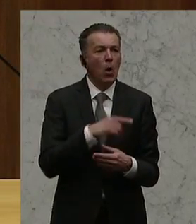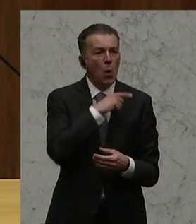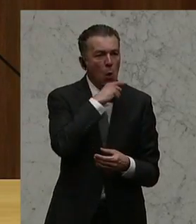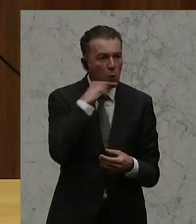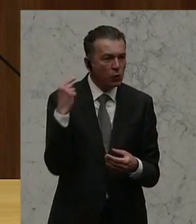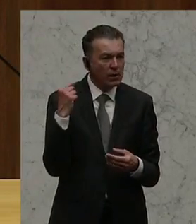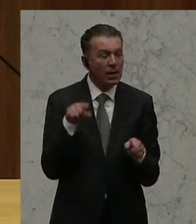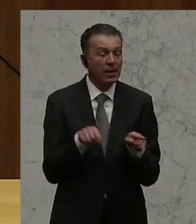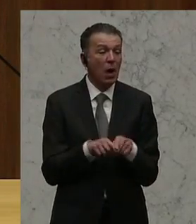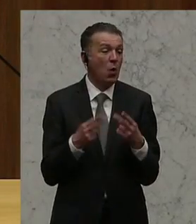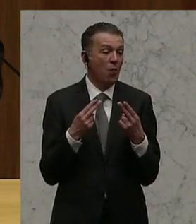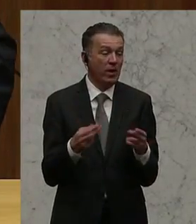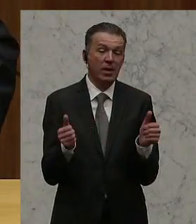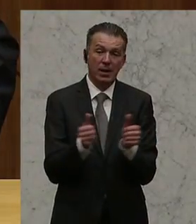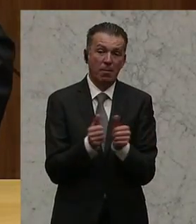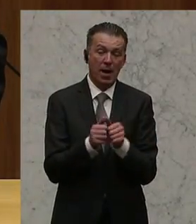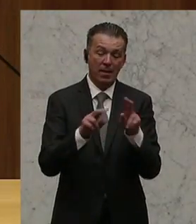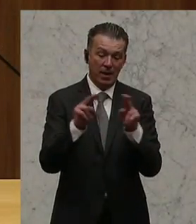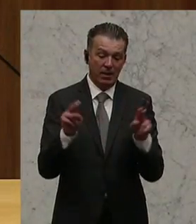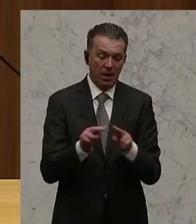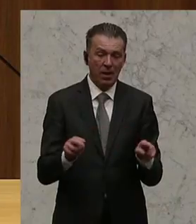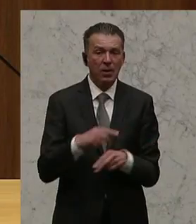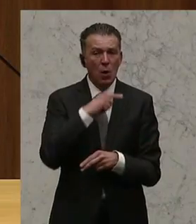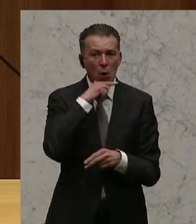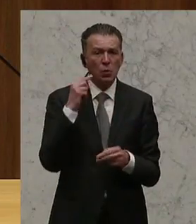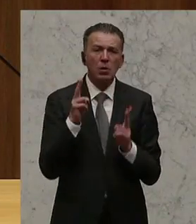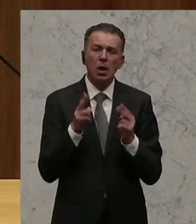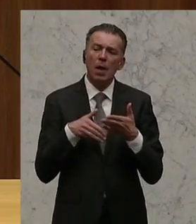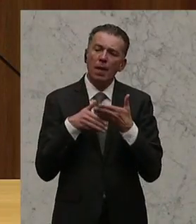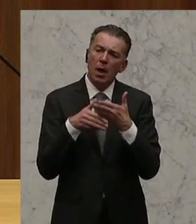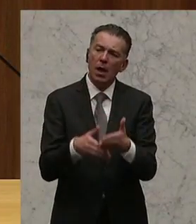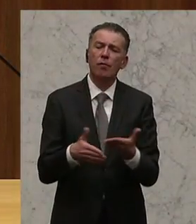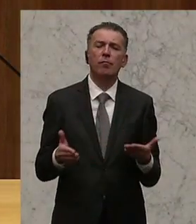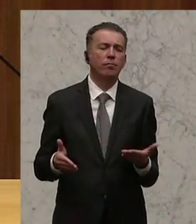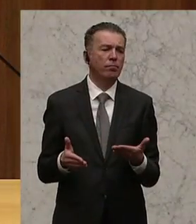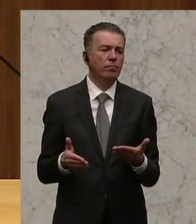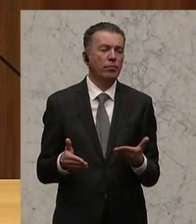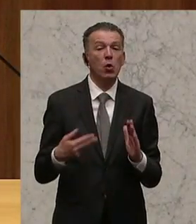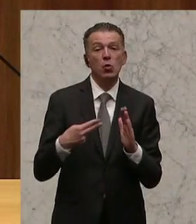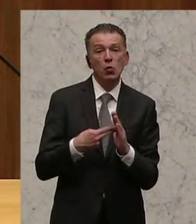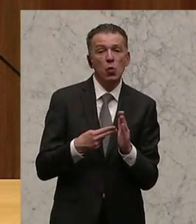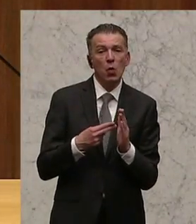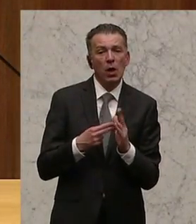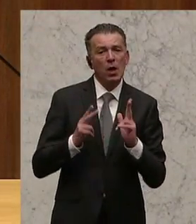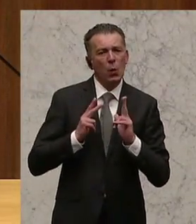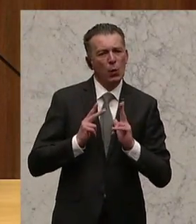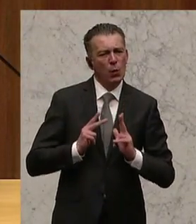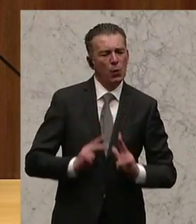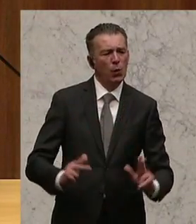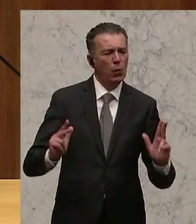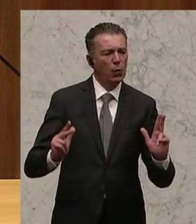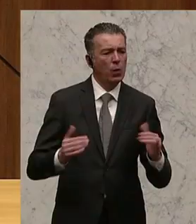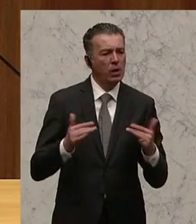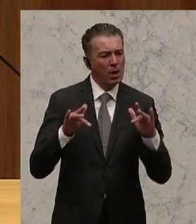Russland ist auch ein wichtiger Partner international. Ich glaube, Russland kann beitragen zu einer Befriedung in Syrien. Und da haben wir